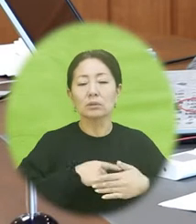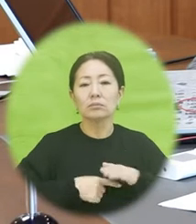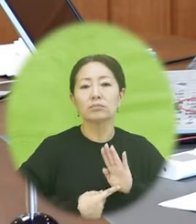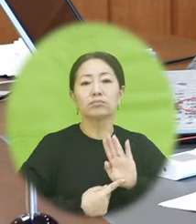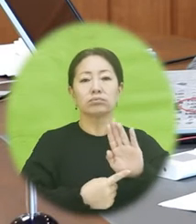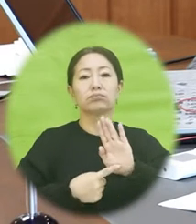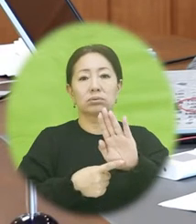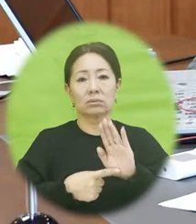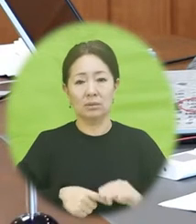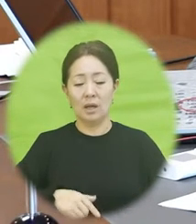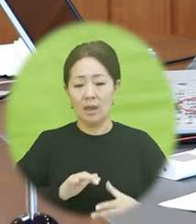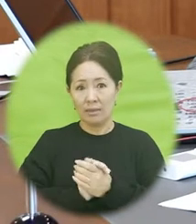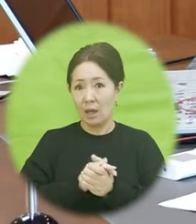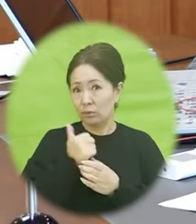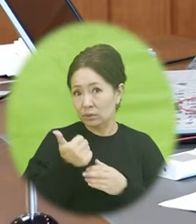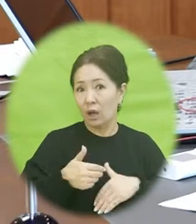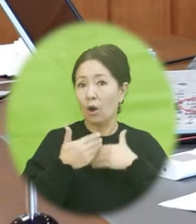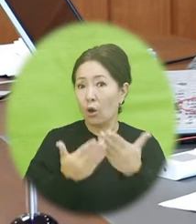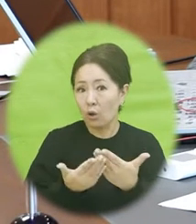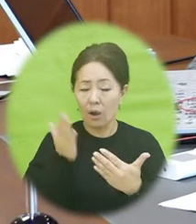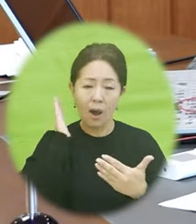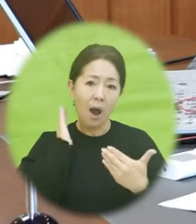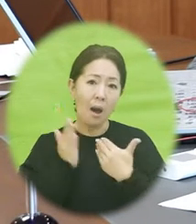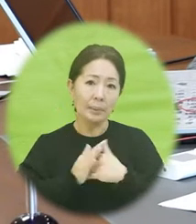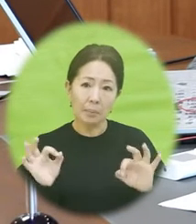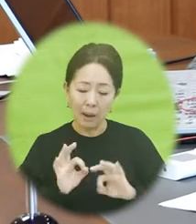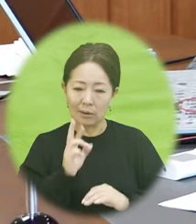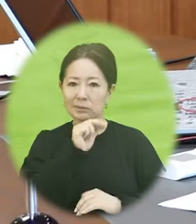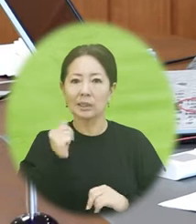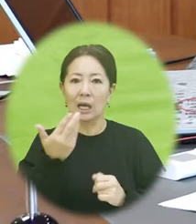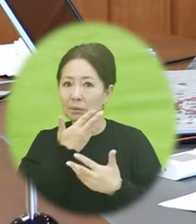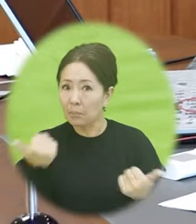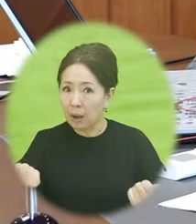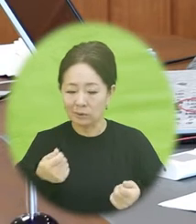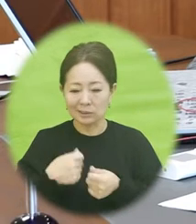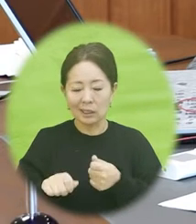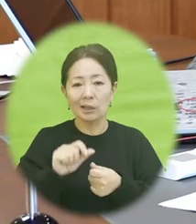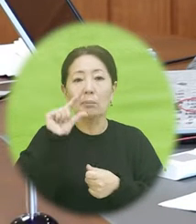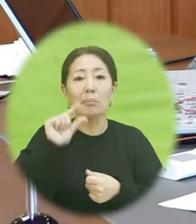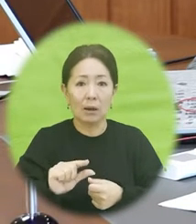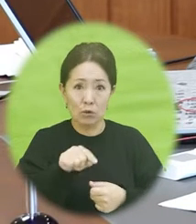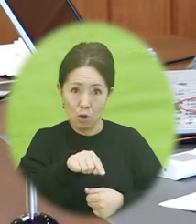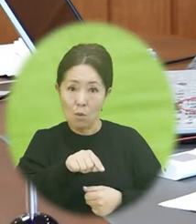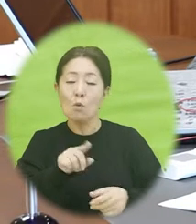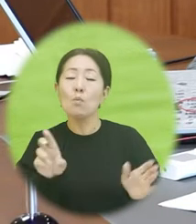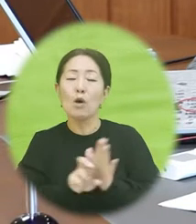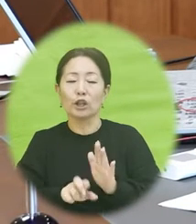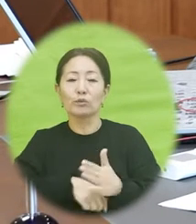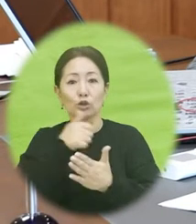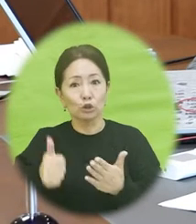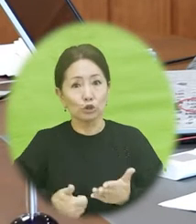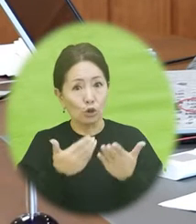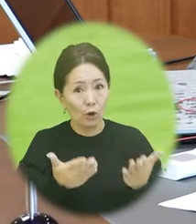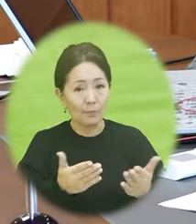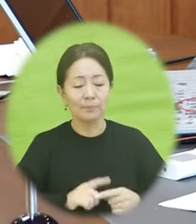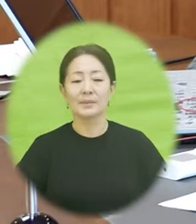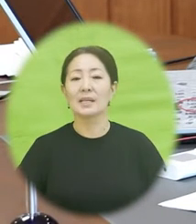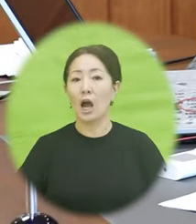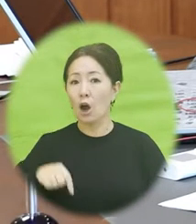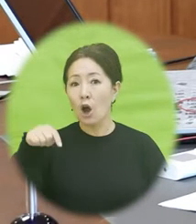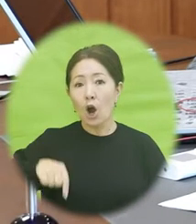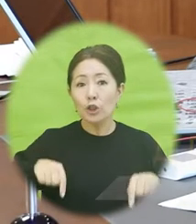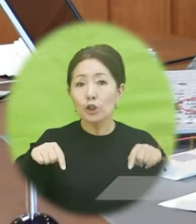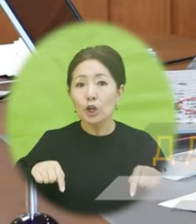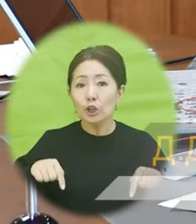хурдан, найдвартай, авилгагүй, хүнд суртлгүй, цаасгүй, зардалгүй энэ технологи шилжүүлэх энэ бололцоогоор бид нар хангасан байна.